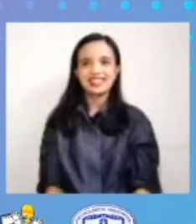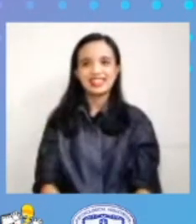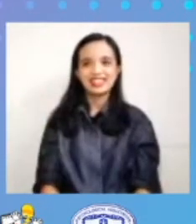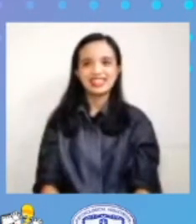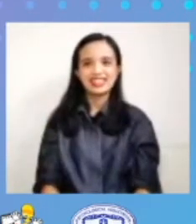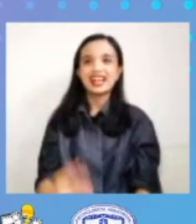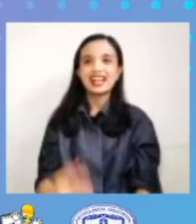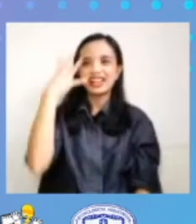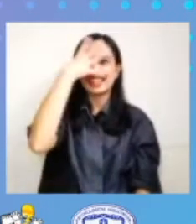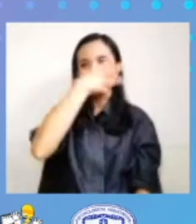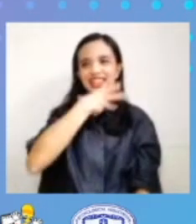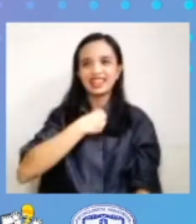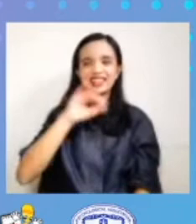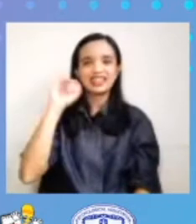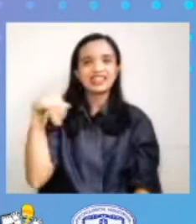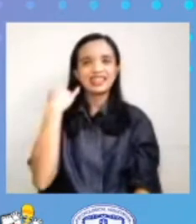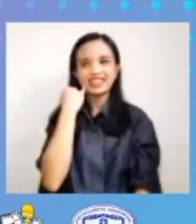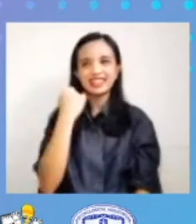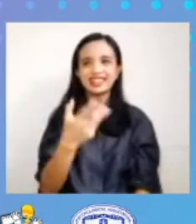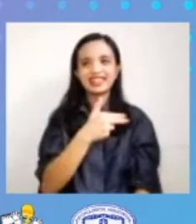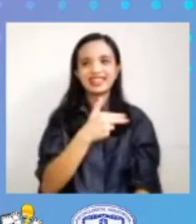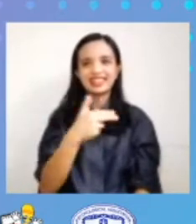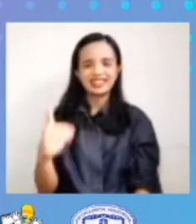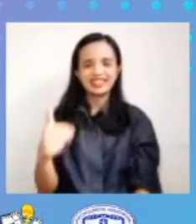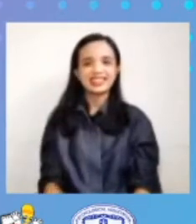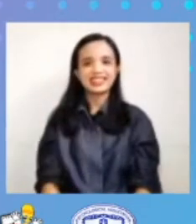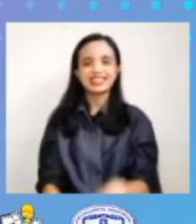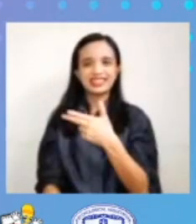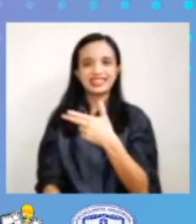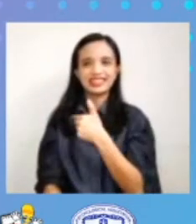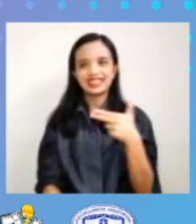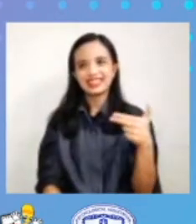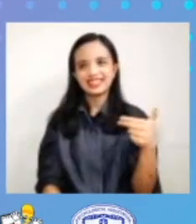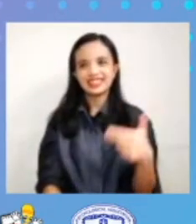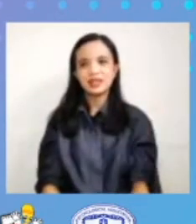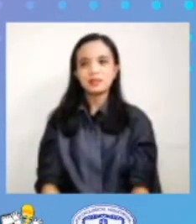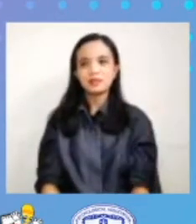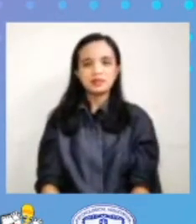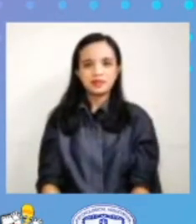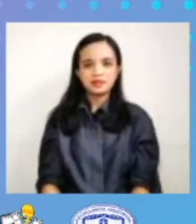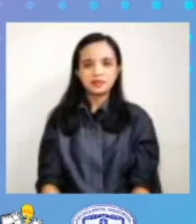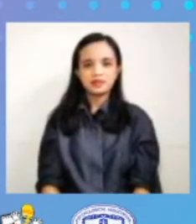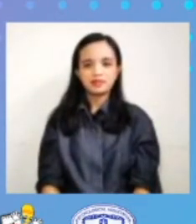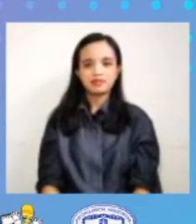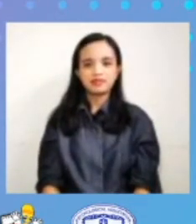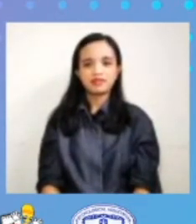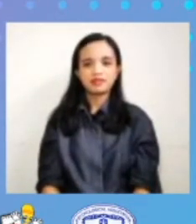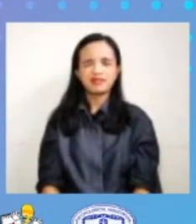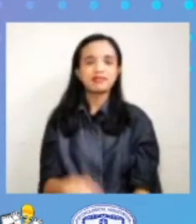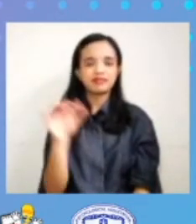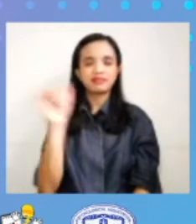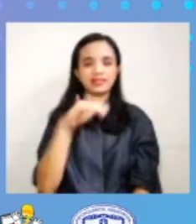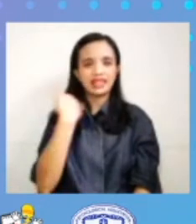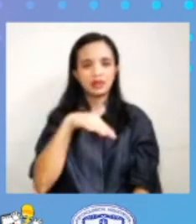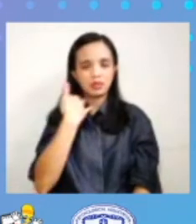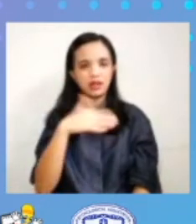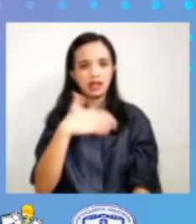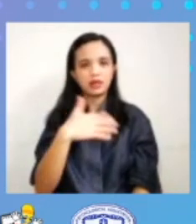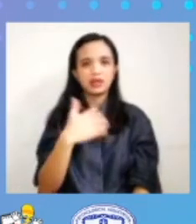iniisip ko mamaya, baka gawin ko na siya, tapos makikinig na ako sa music. That's slowly how you can do and form it in your body, and